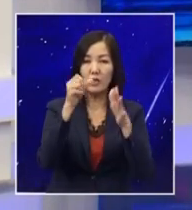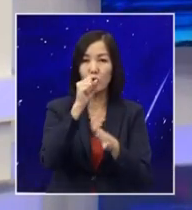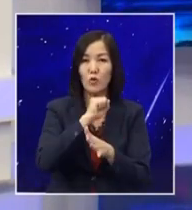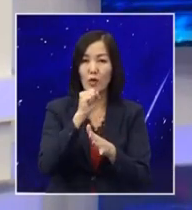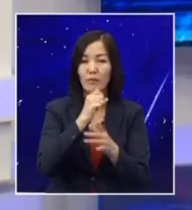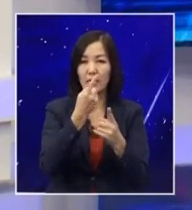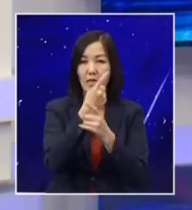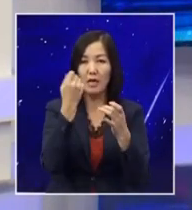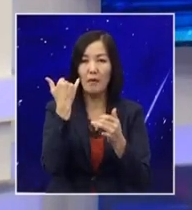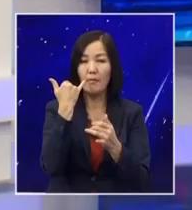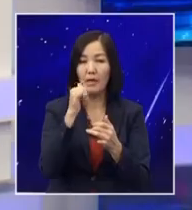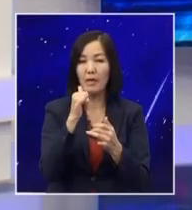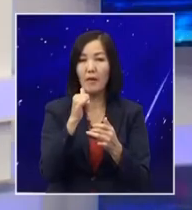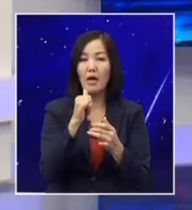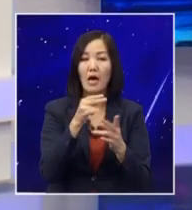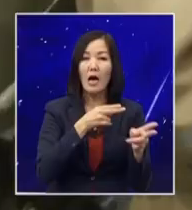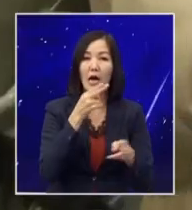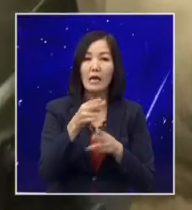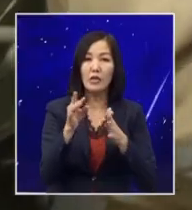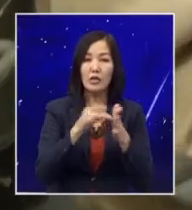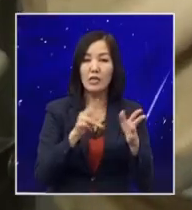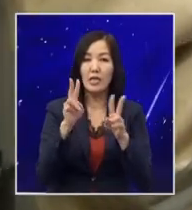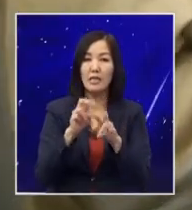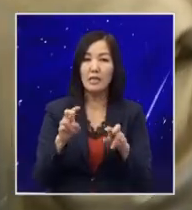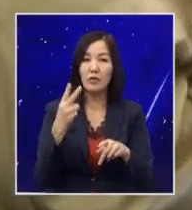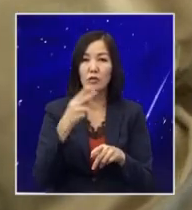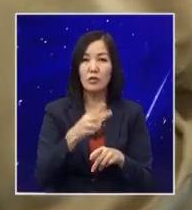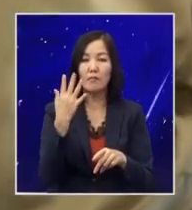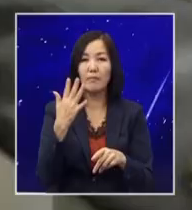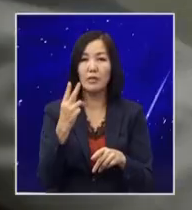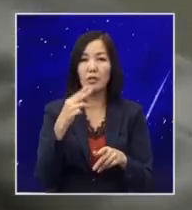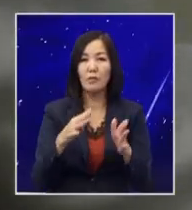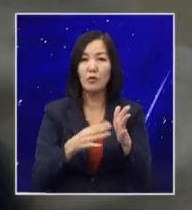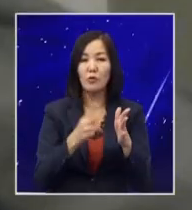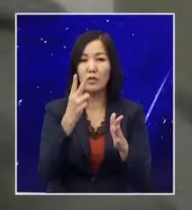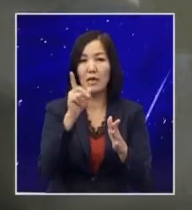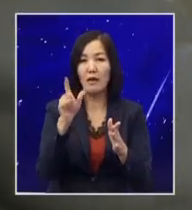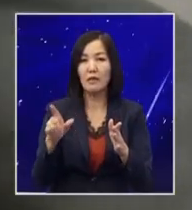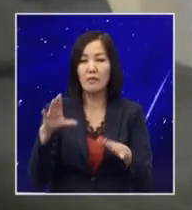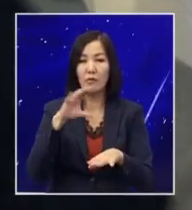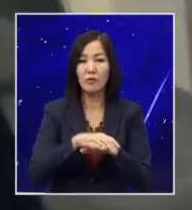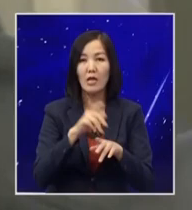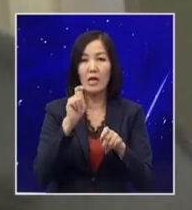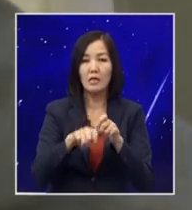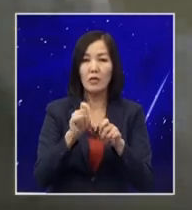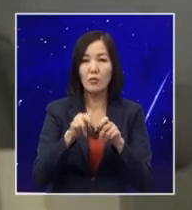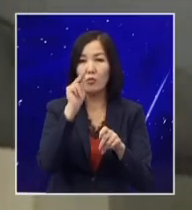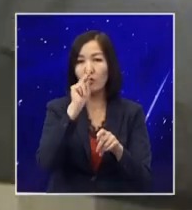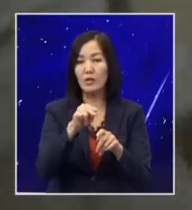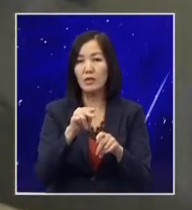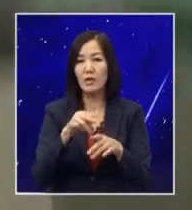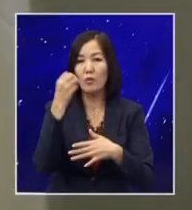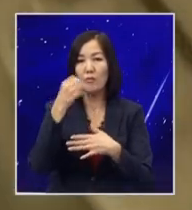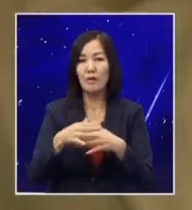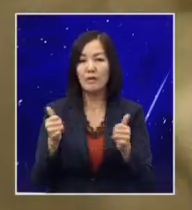кеткенін хабарлап ар жазыпты. Жедел іздестіру барысында 25 және 29 жастағы екі азамат ұсталды. Тергеу барысында күдіктілердің аудан